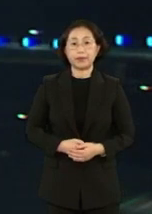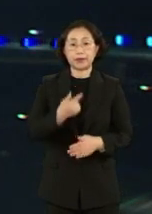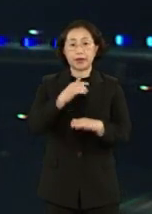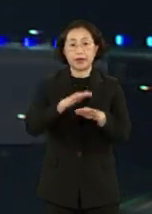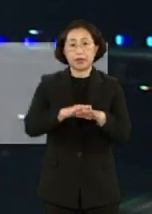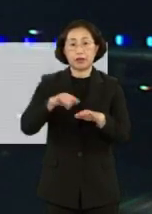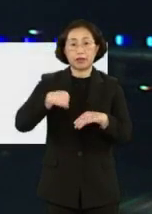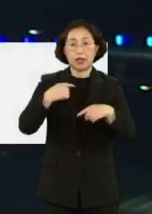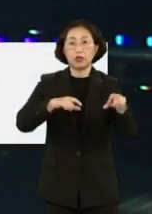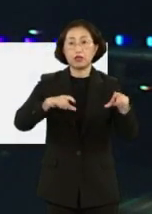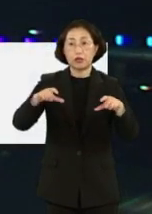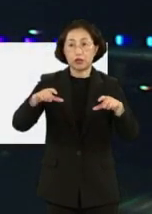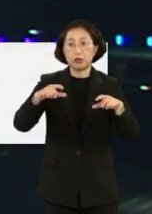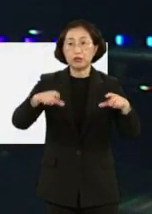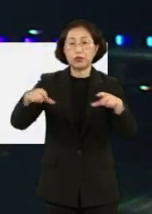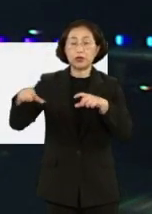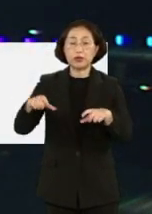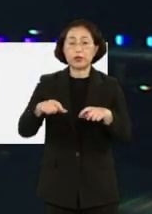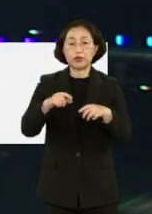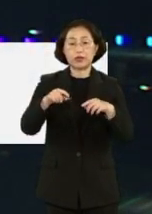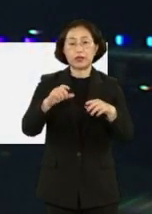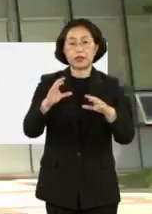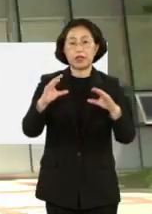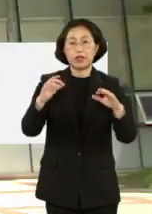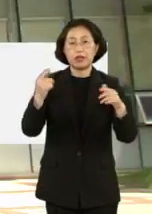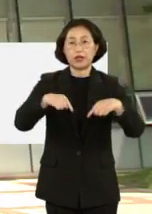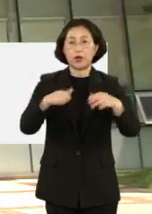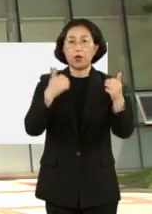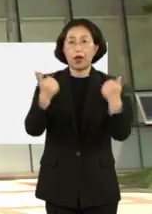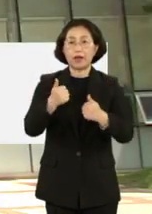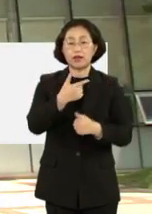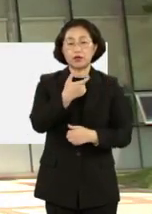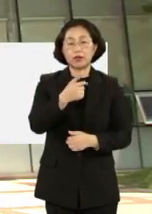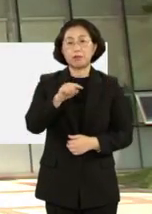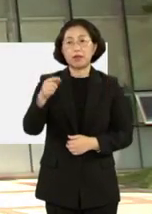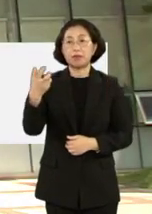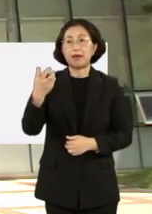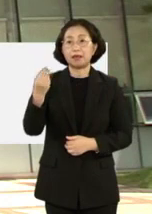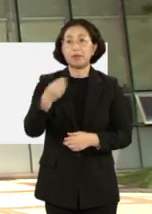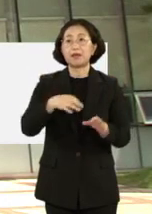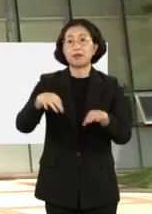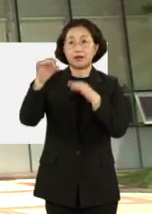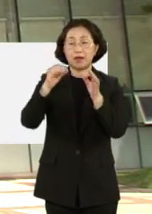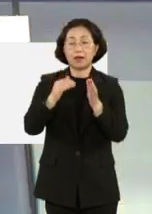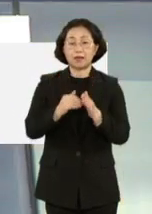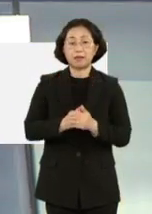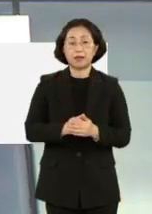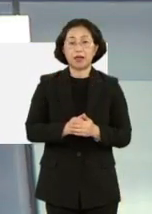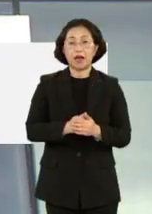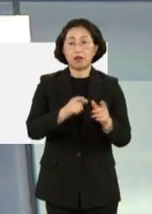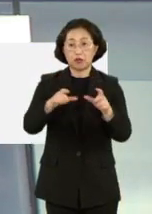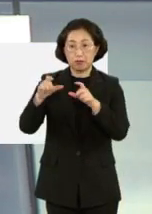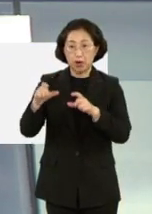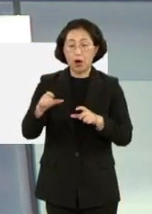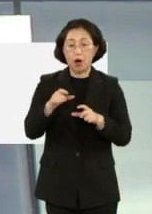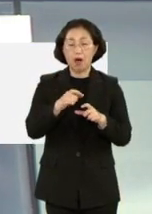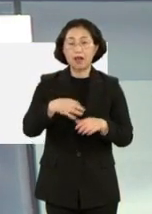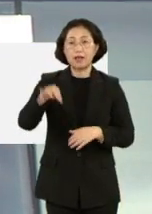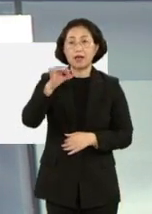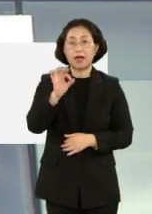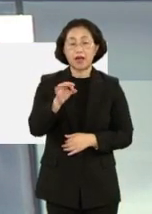대전 자치구 의회들이 월 60만 원에서 80만 원가량 의정비를 일제히 인상했습니다. 구별 의정비